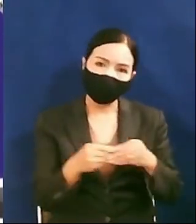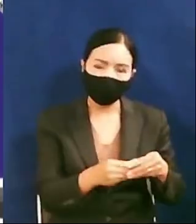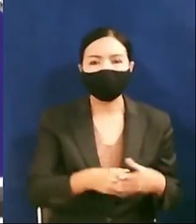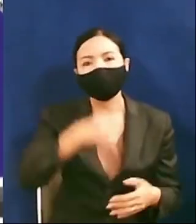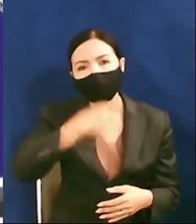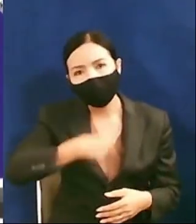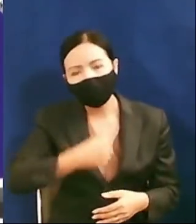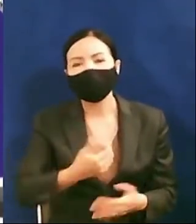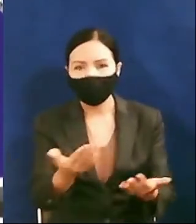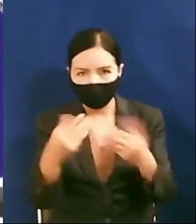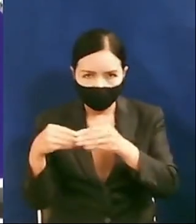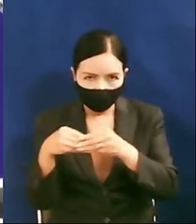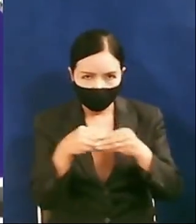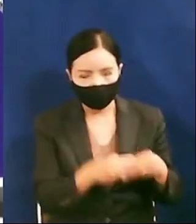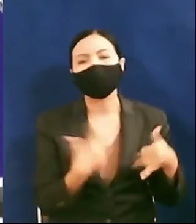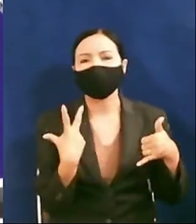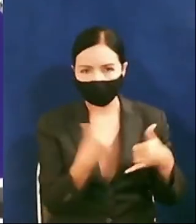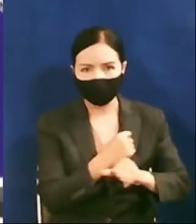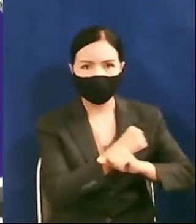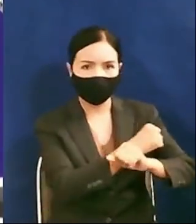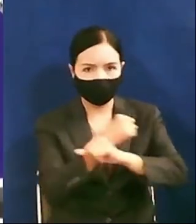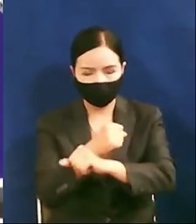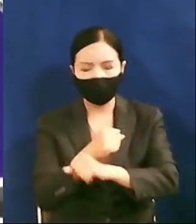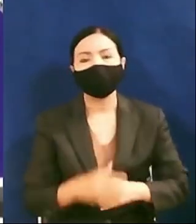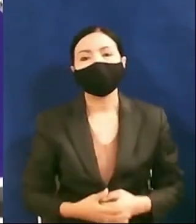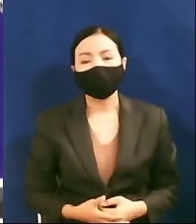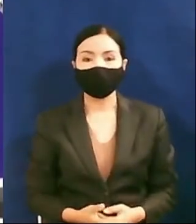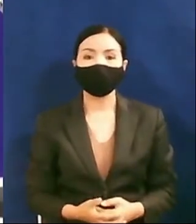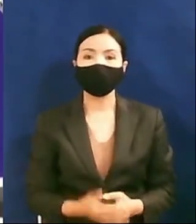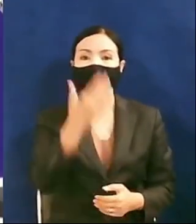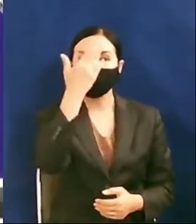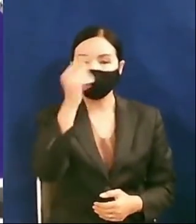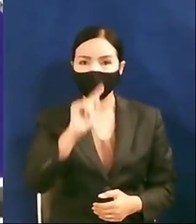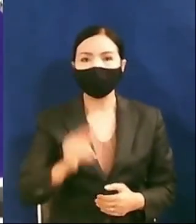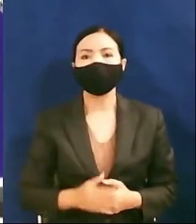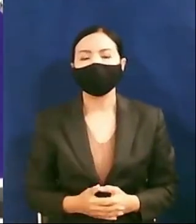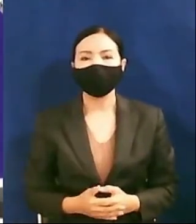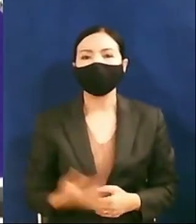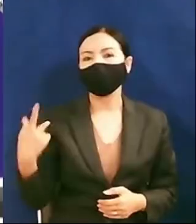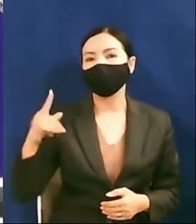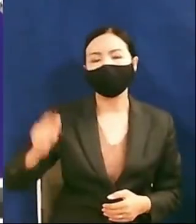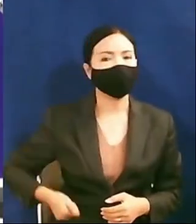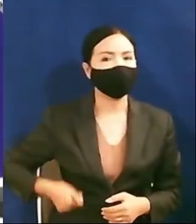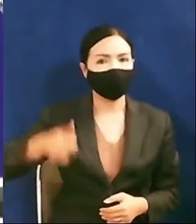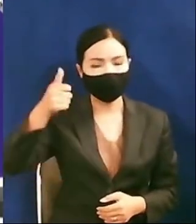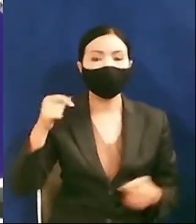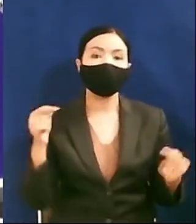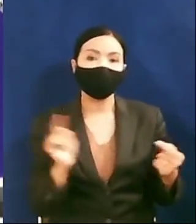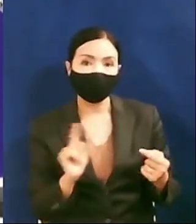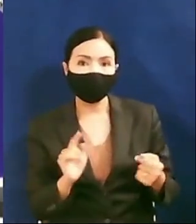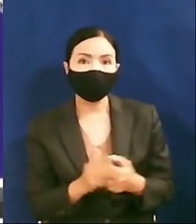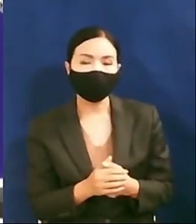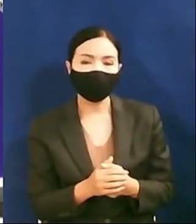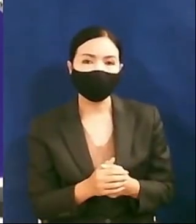นแล้วก็ช่วยกันพาผู้สูงอายุนะครับไปรับวัคซีนนะครับทั้งนี้เพื่อที่จะได้ให้เกิดประโยชน์สูงสุดในเรื่องของการ